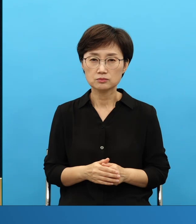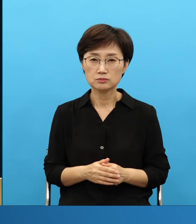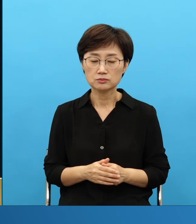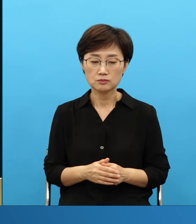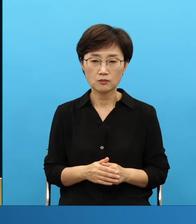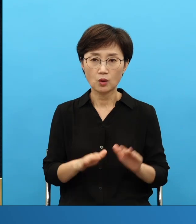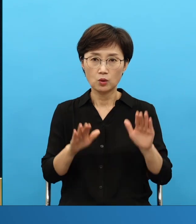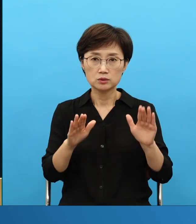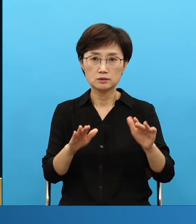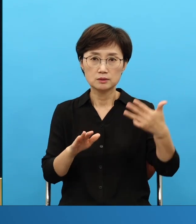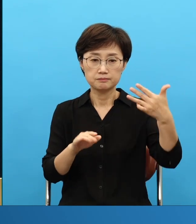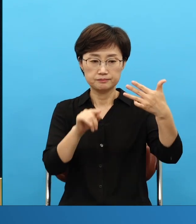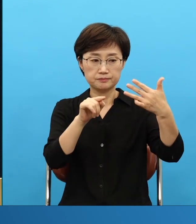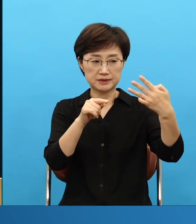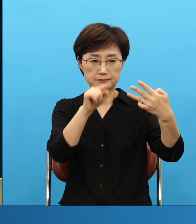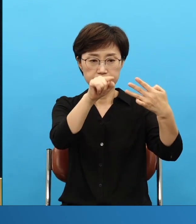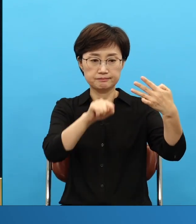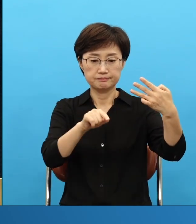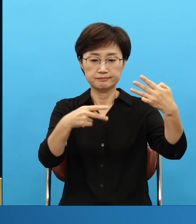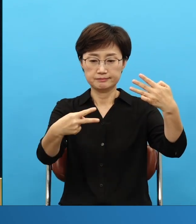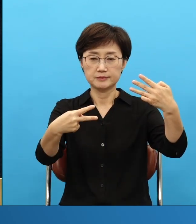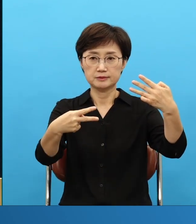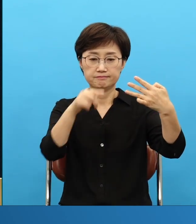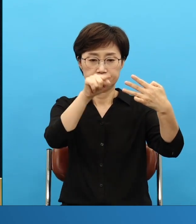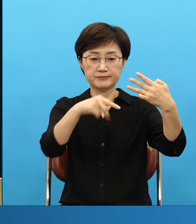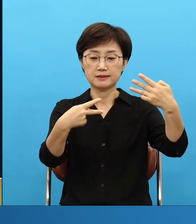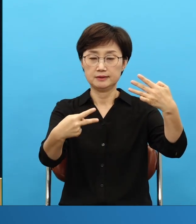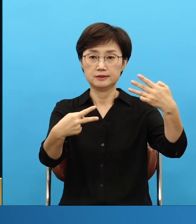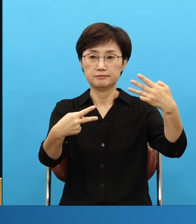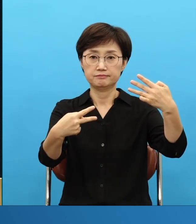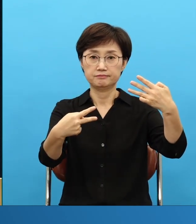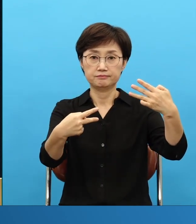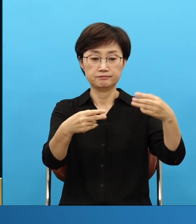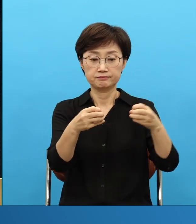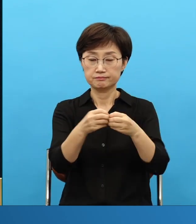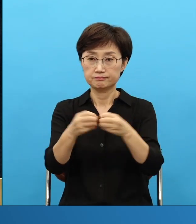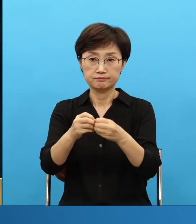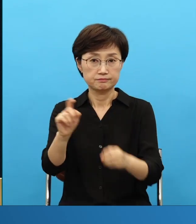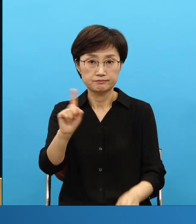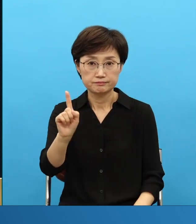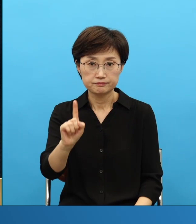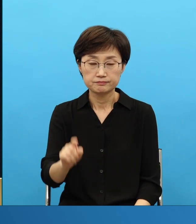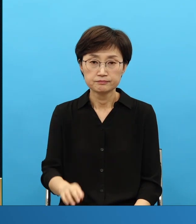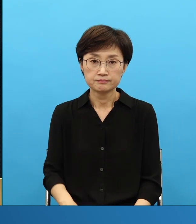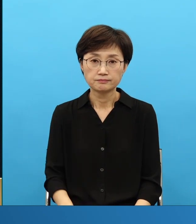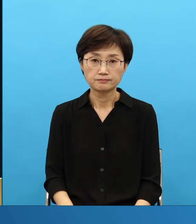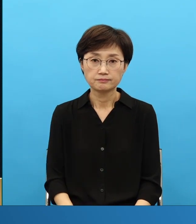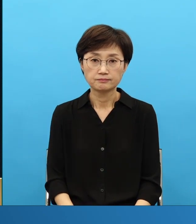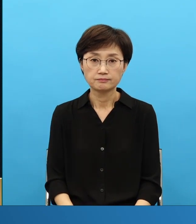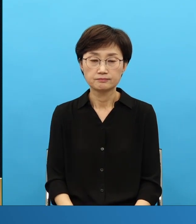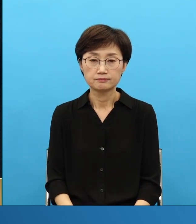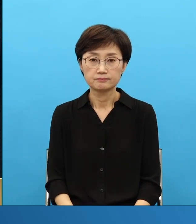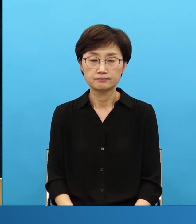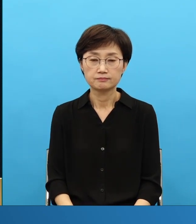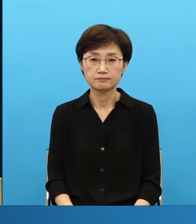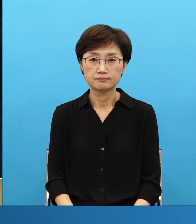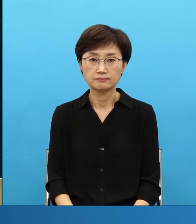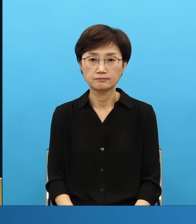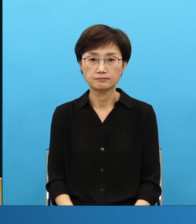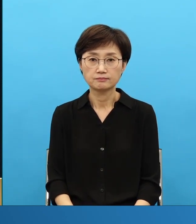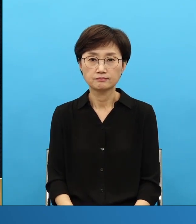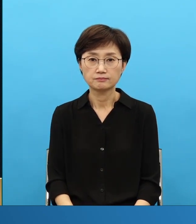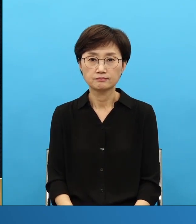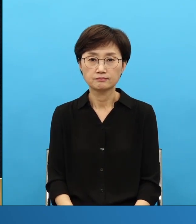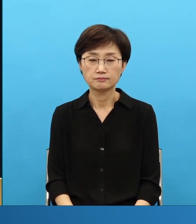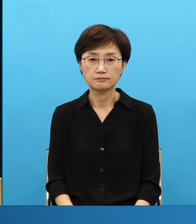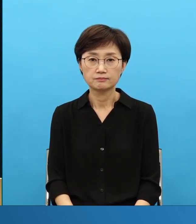2절에 보면 끔찍한 얘기를 했죠. 2절 다 안 읽었습니다만은 Of course, today's scripture started from verse 8, so we didn't read verse 2, but verse 2 has something